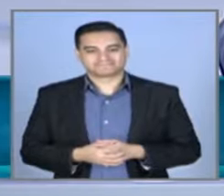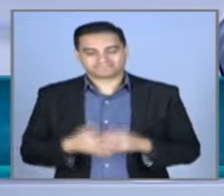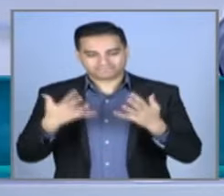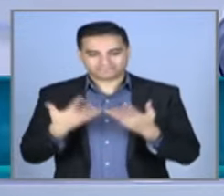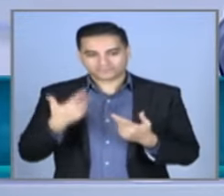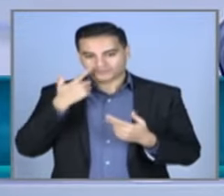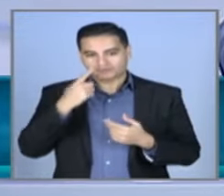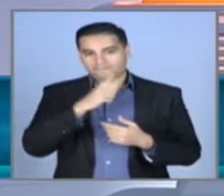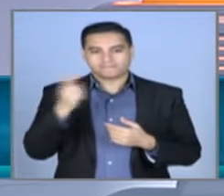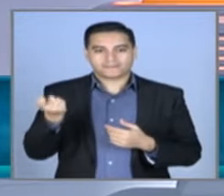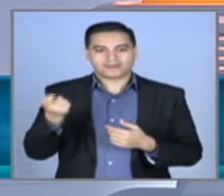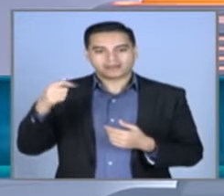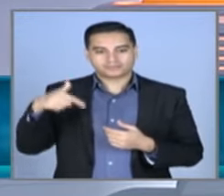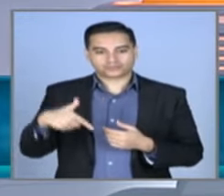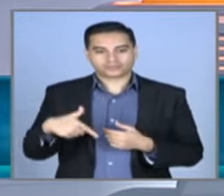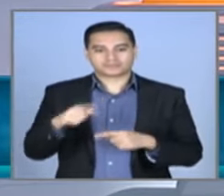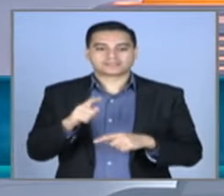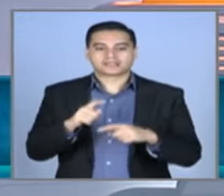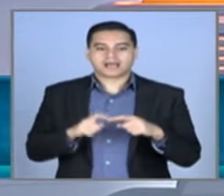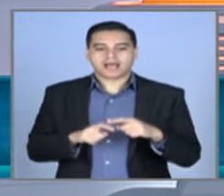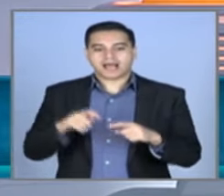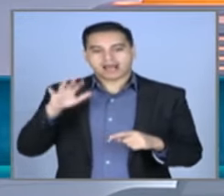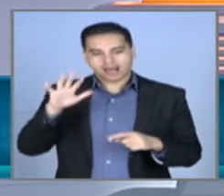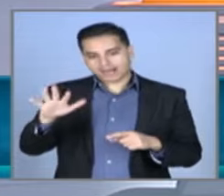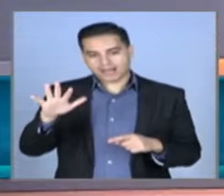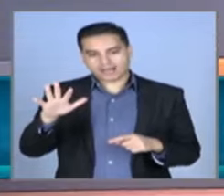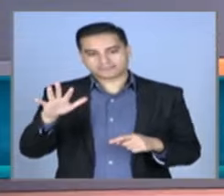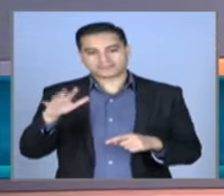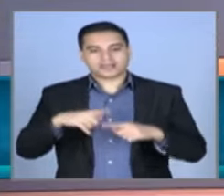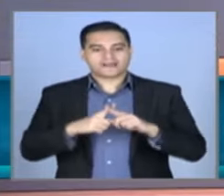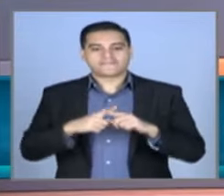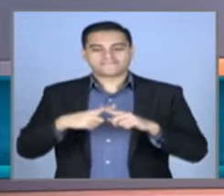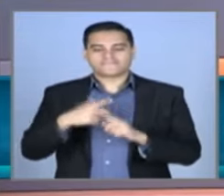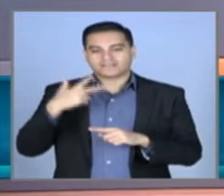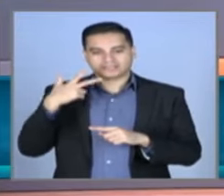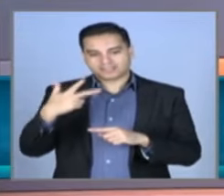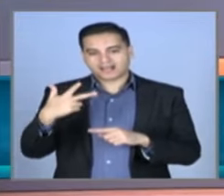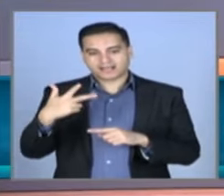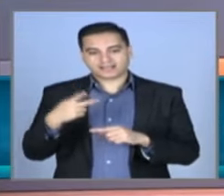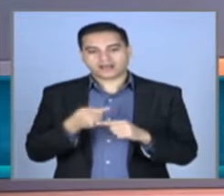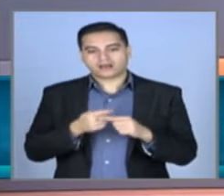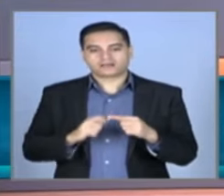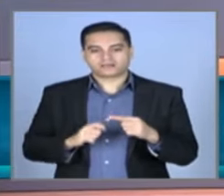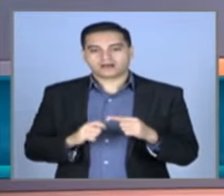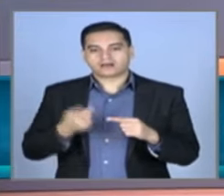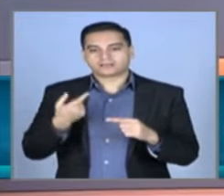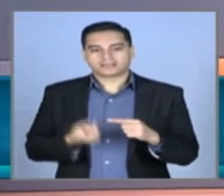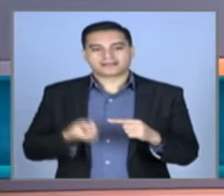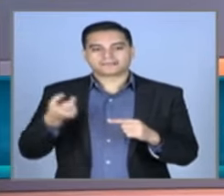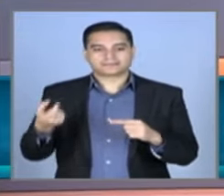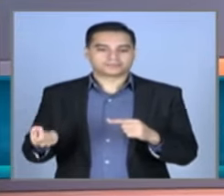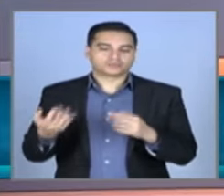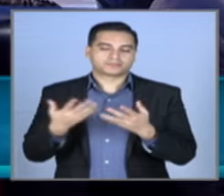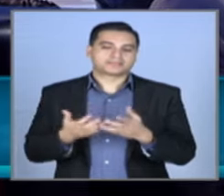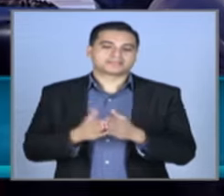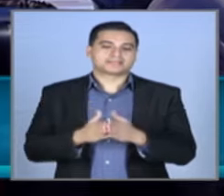حل المسألة الآتية. 165 على 5 في 3